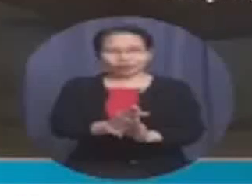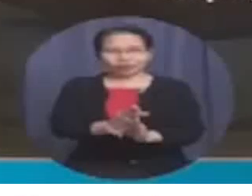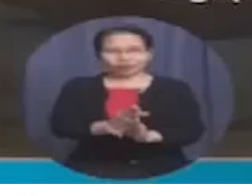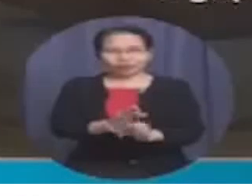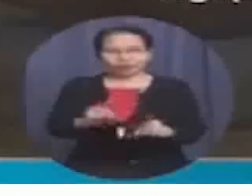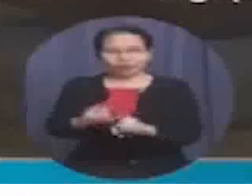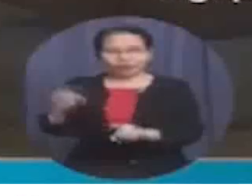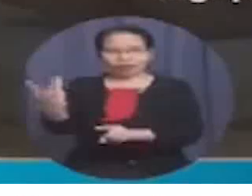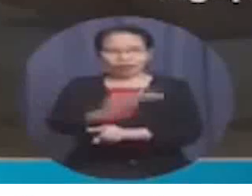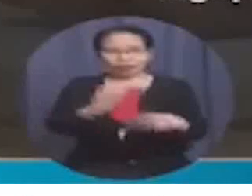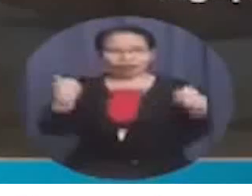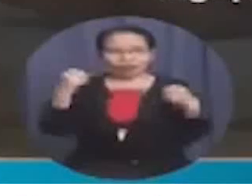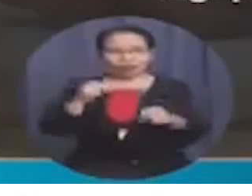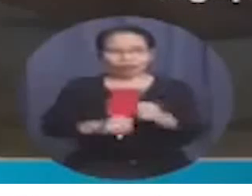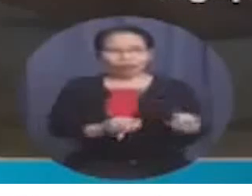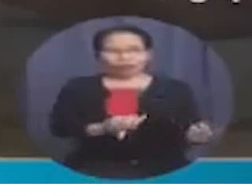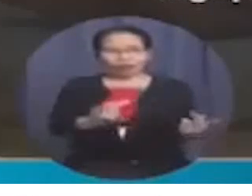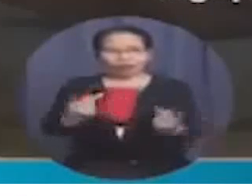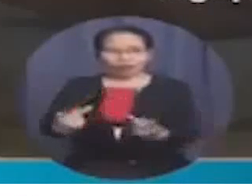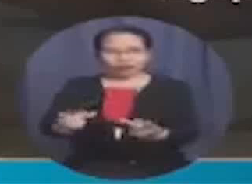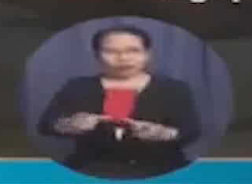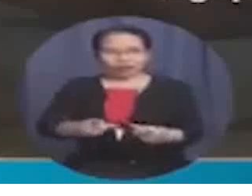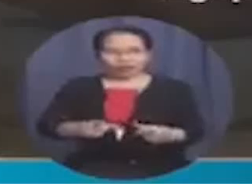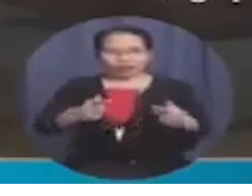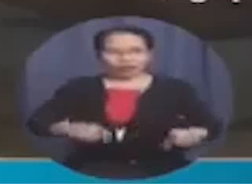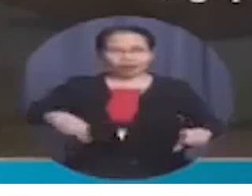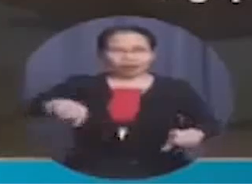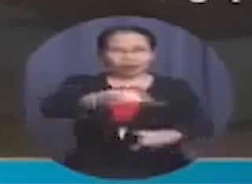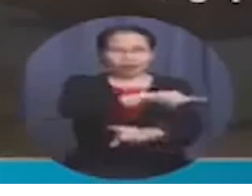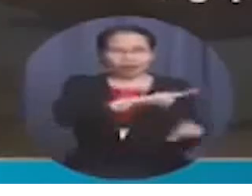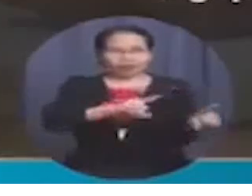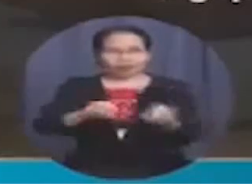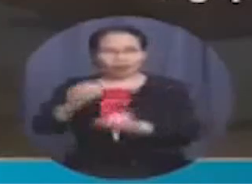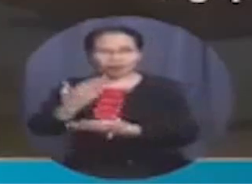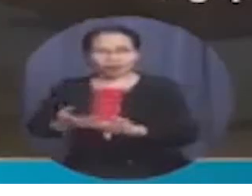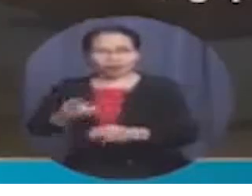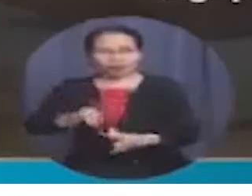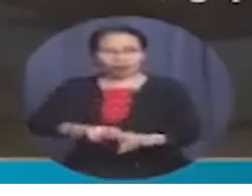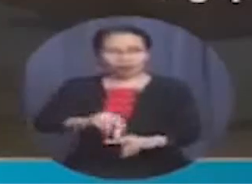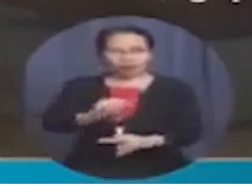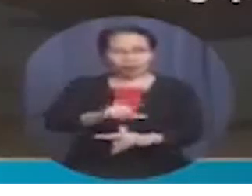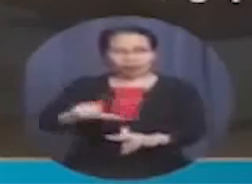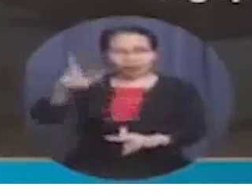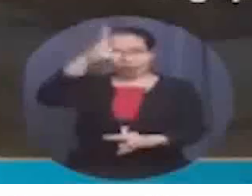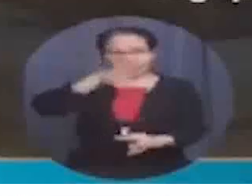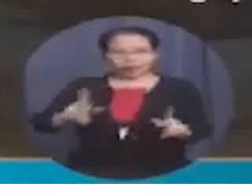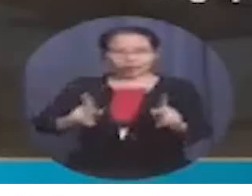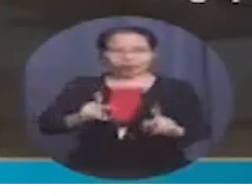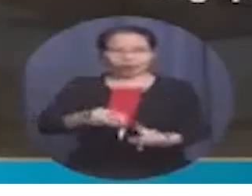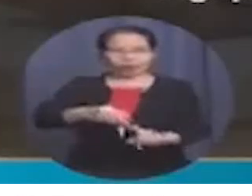Gani niyan, may kahigayonan kita, magbuhat kita sang maayo ayon sa tanang na